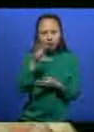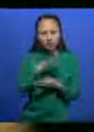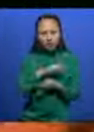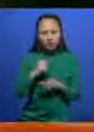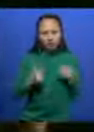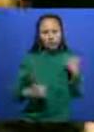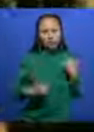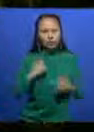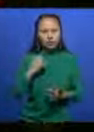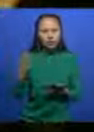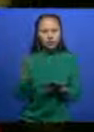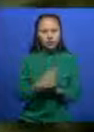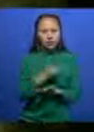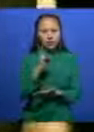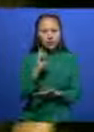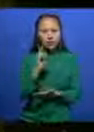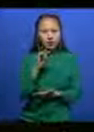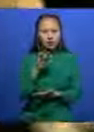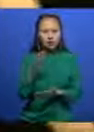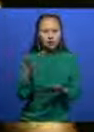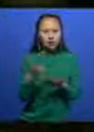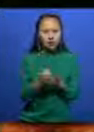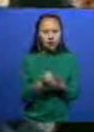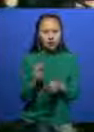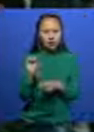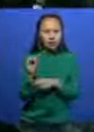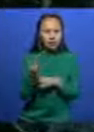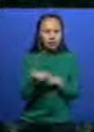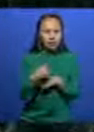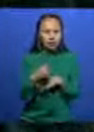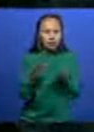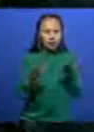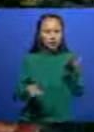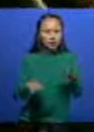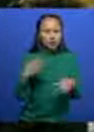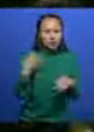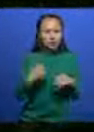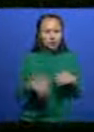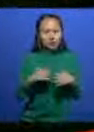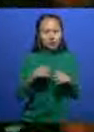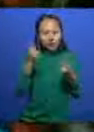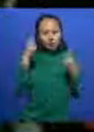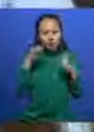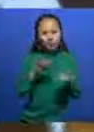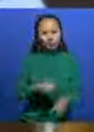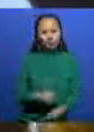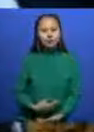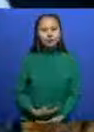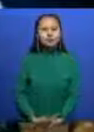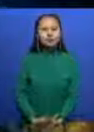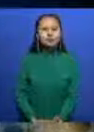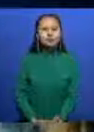алдында намысқа тырысқан Назаров аянбай тер төкті. Нәтижесі белгілі. Бейбіт Назаров орта салмақта әлем чемпионы